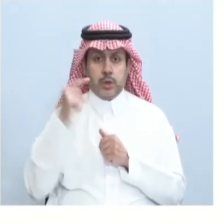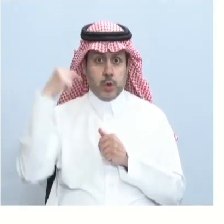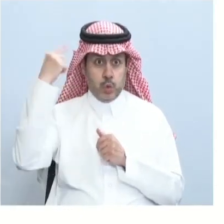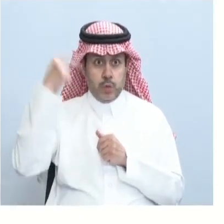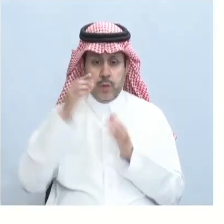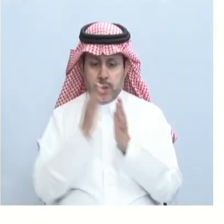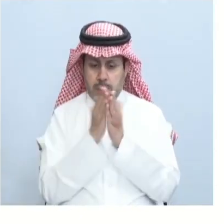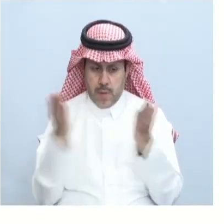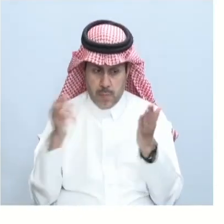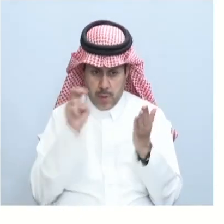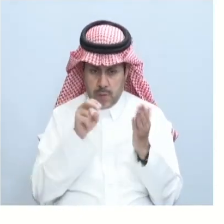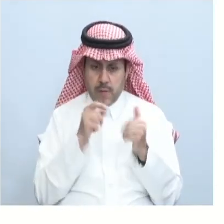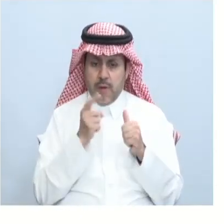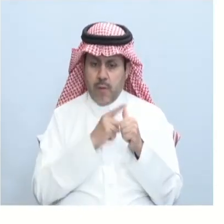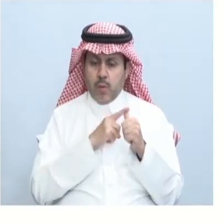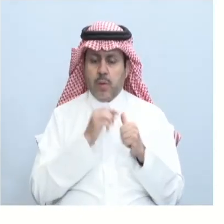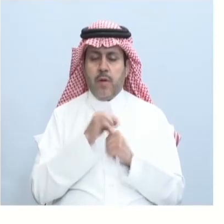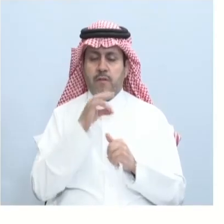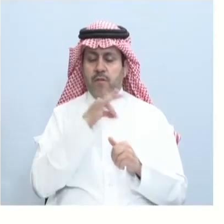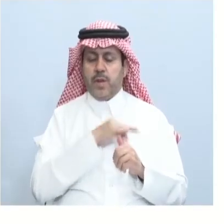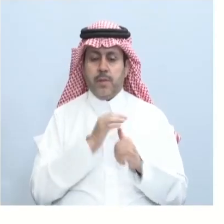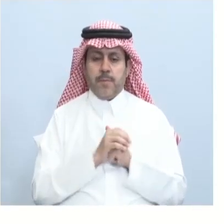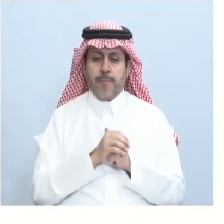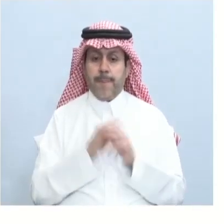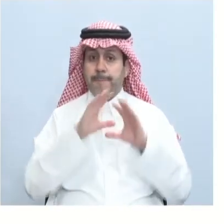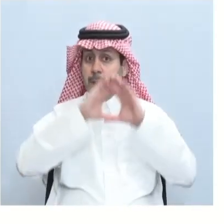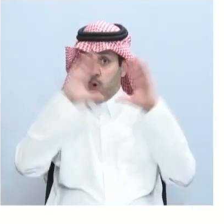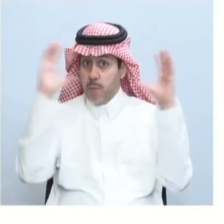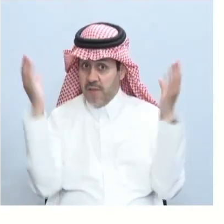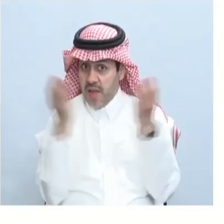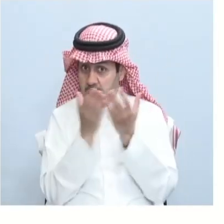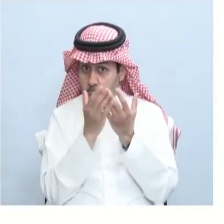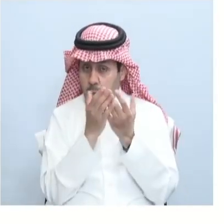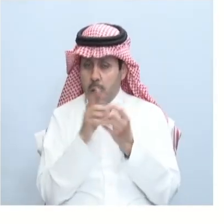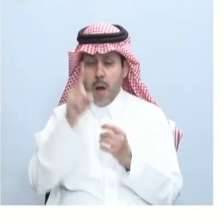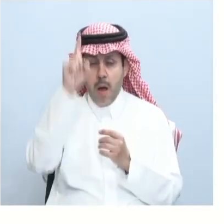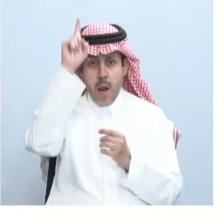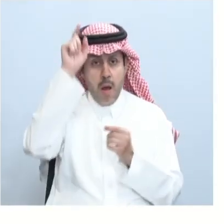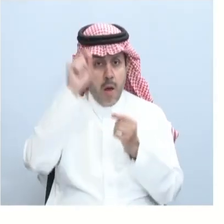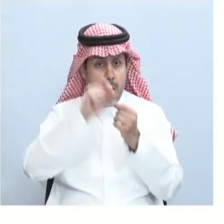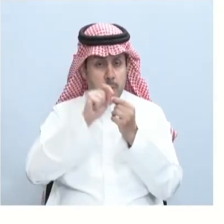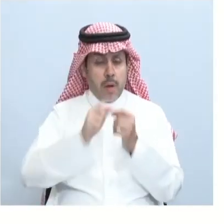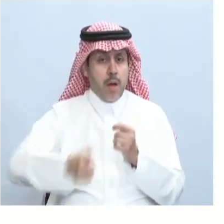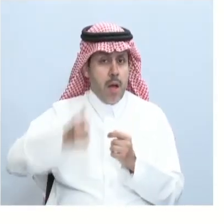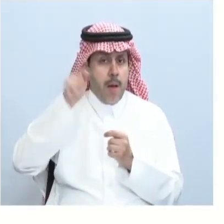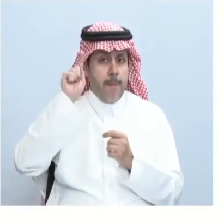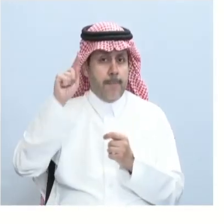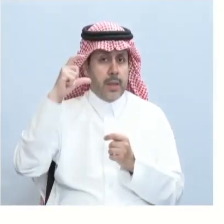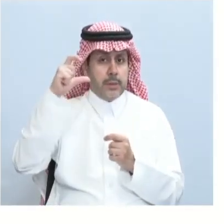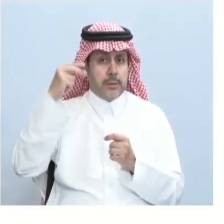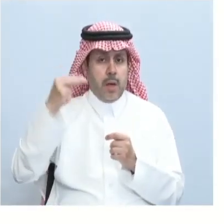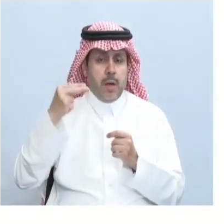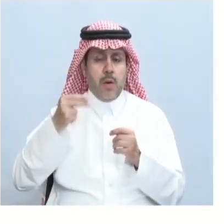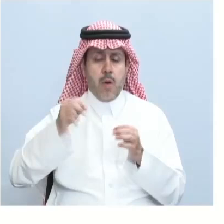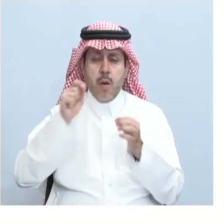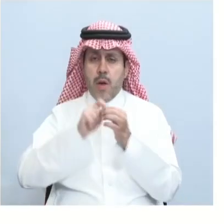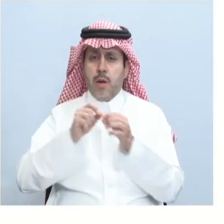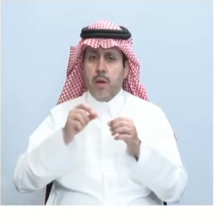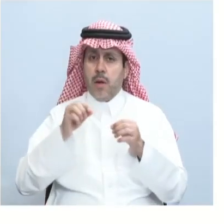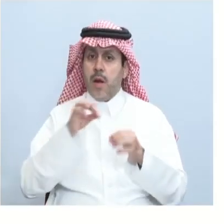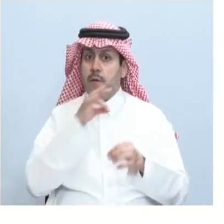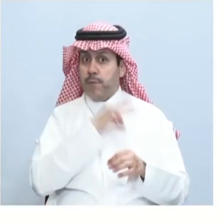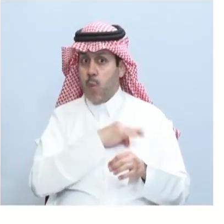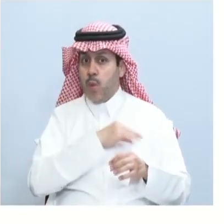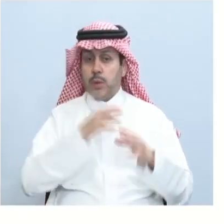وانظر الى الفائده الاولى كل ما في هذا الكون ابدعه الخالق لحكم عظيمه قال الله عز